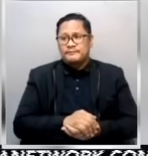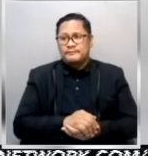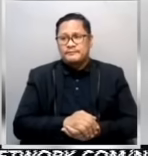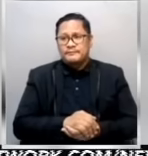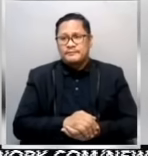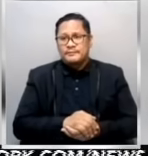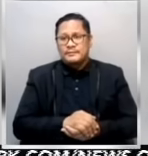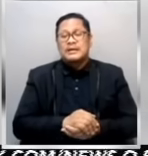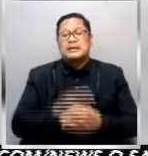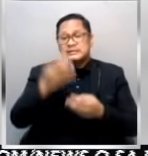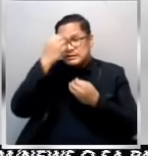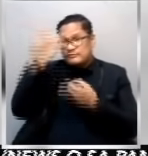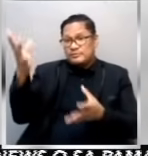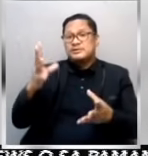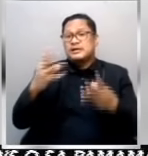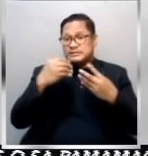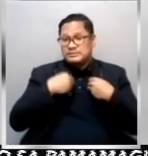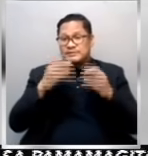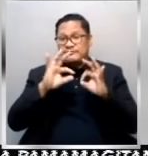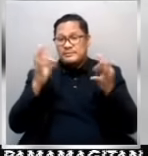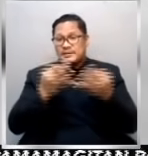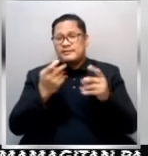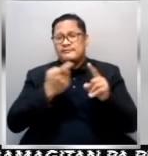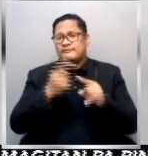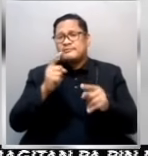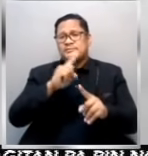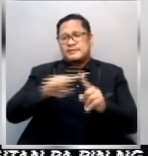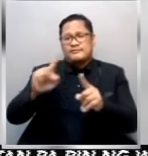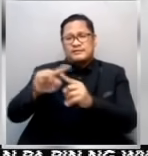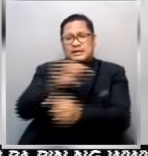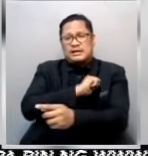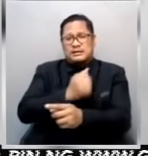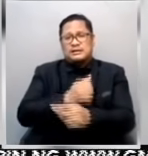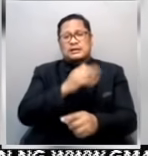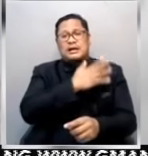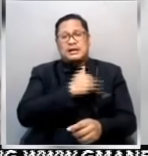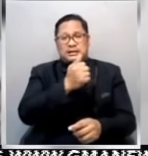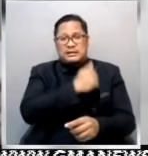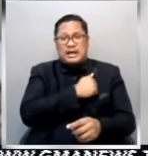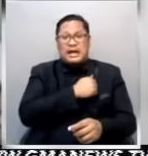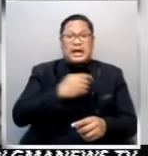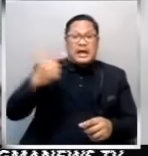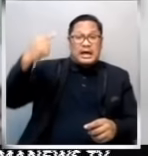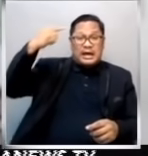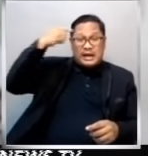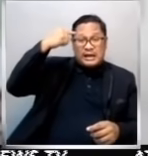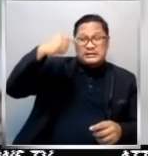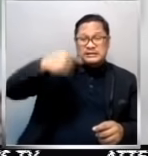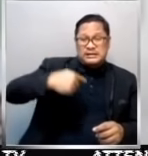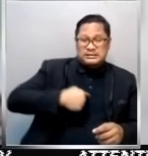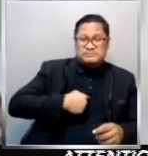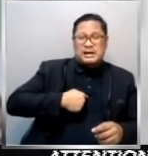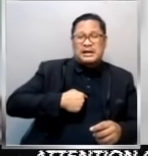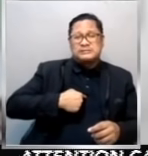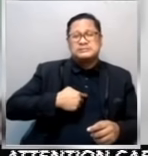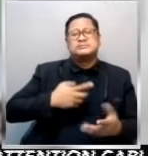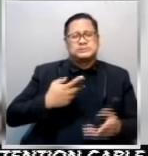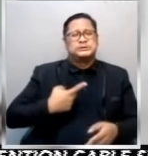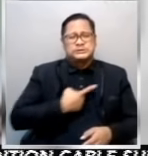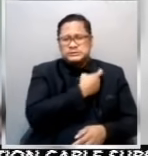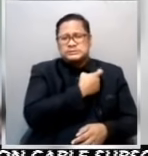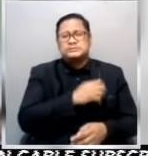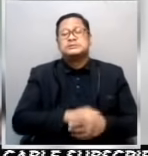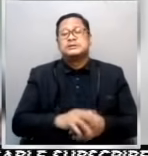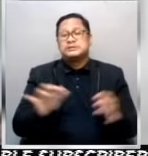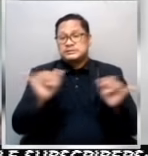impormasyong natanggap ng pamilya mula sa mga otoridad sa Canada, head, chest at spine injury ang ikinamatay ni Jake. 3 pang kasamahan ni